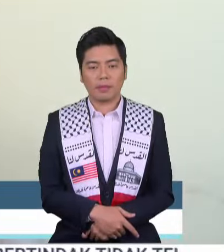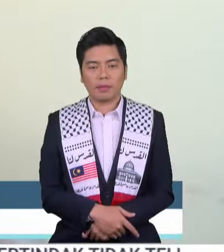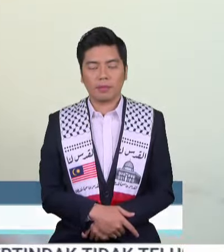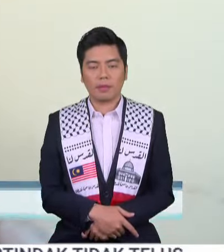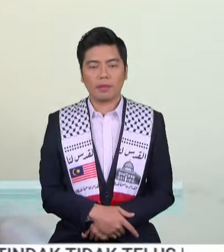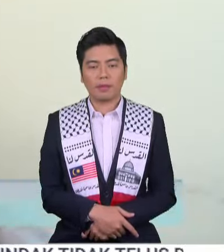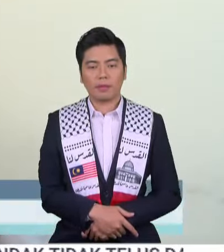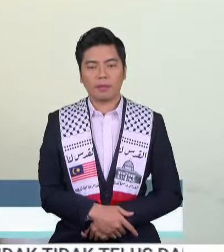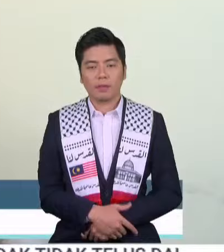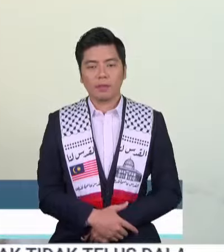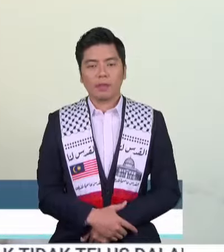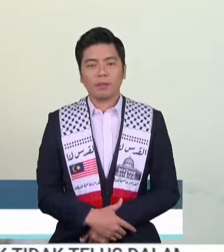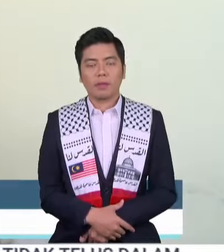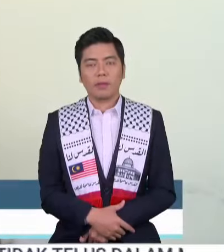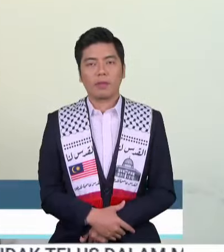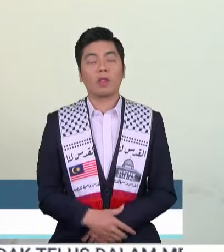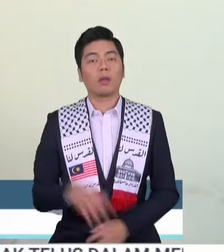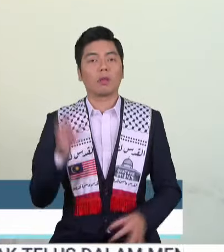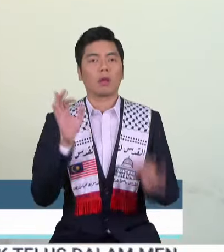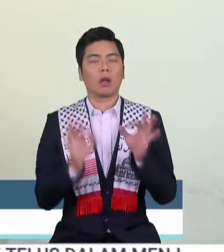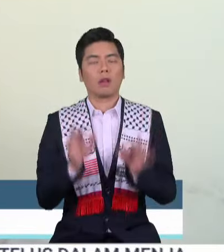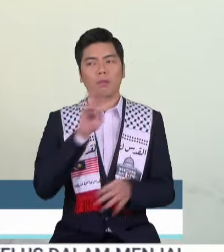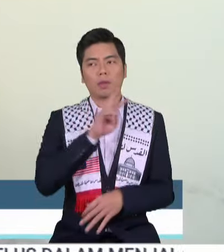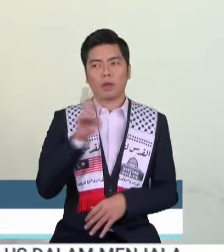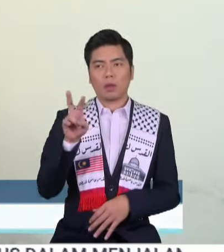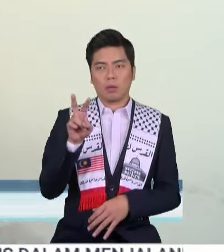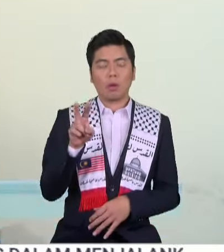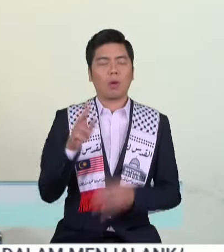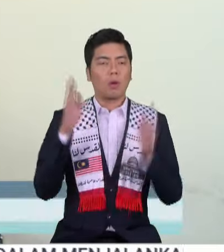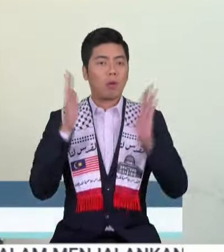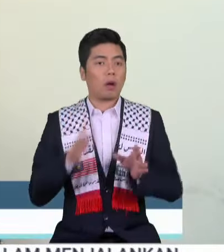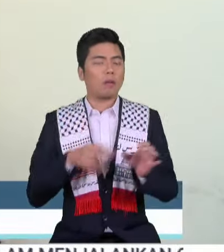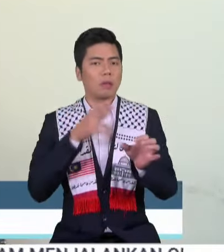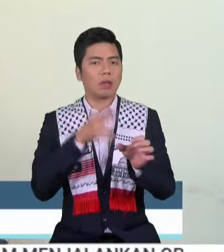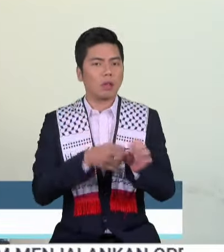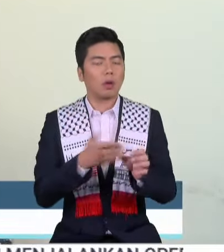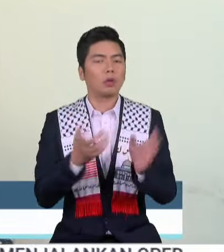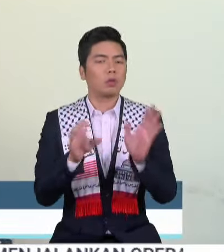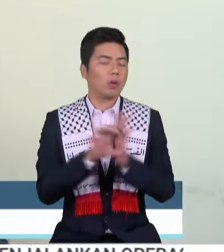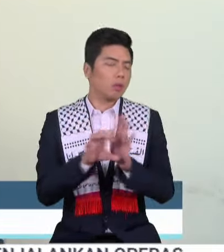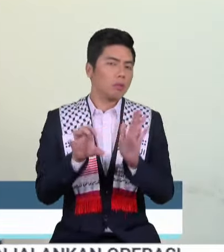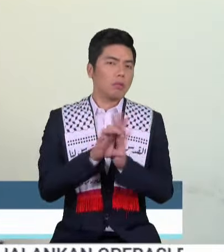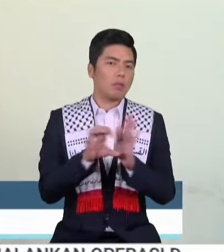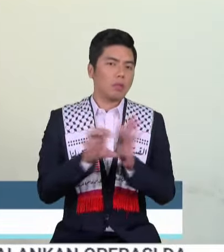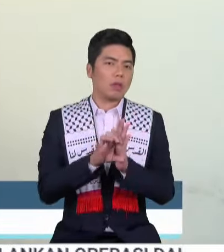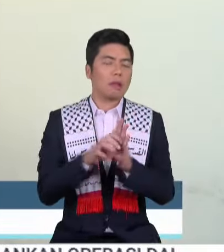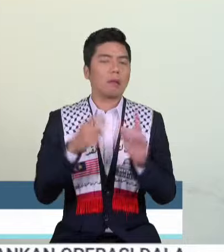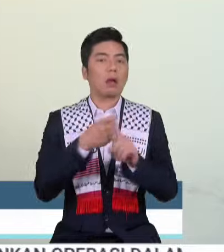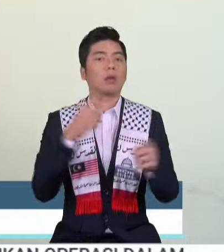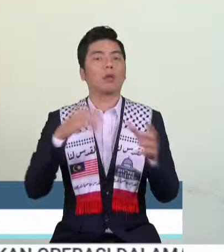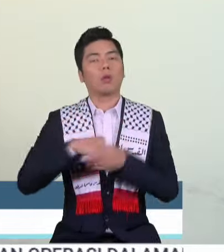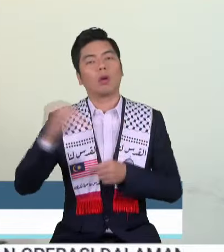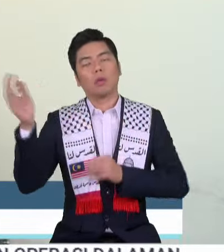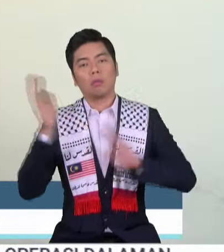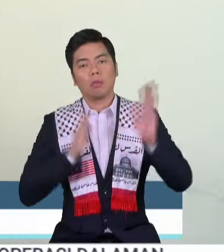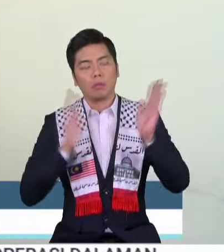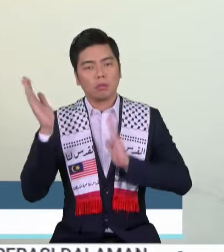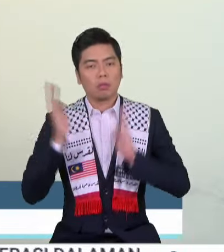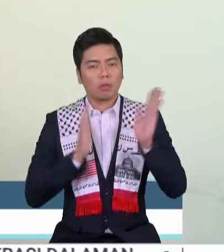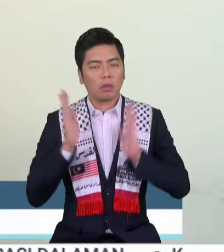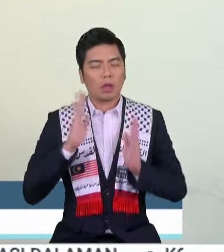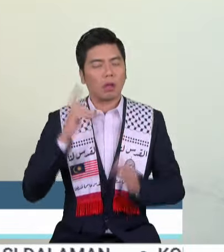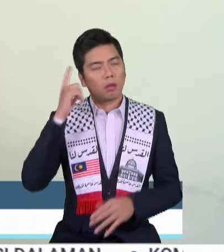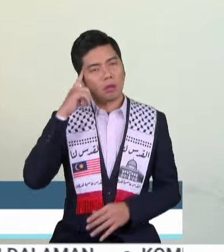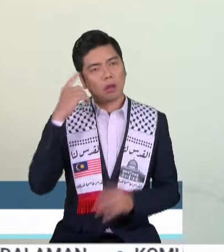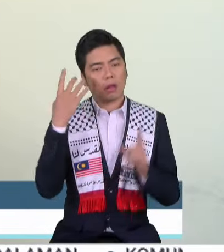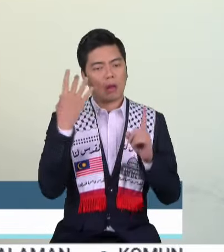Okey, jika kita lihat peserta saja, contohnya peserta daripada luar negara, iaitu antarabangsa, lebih